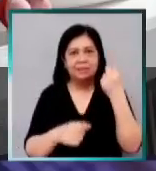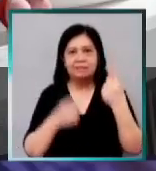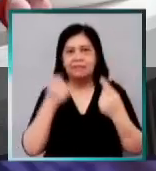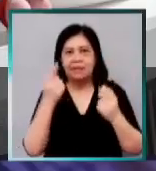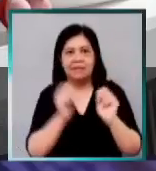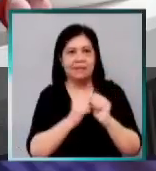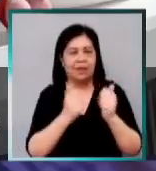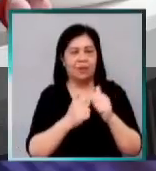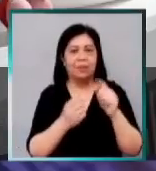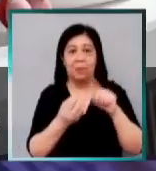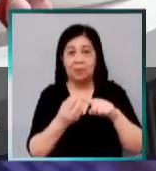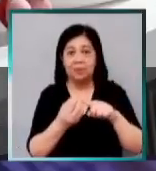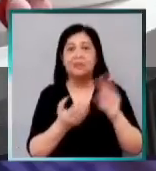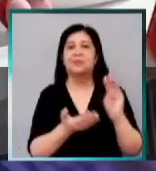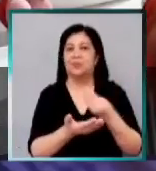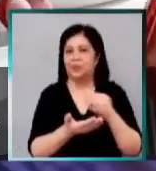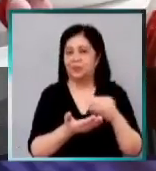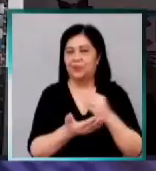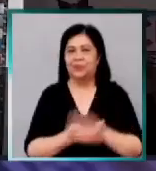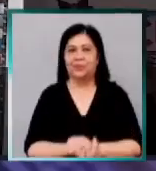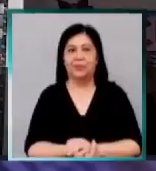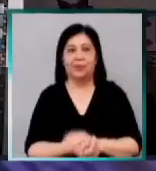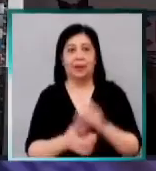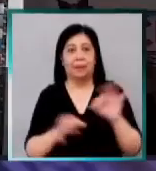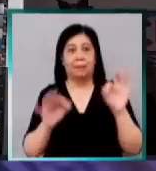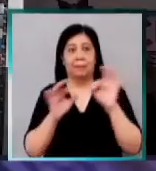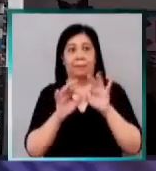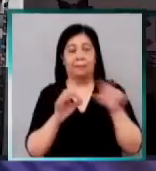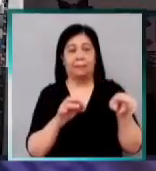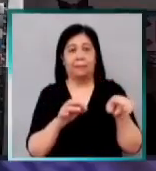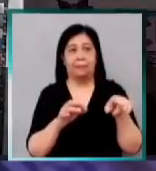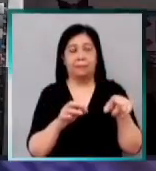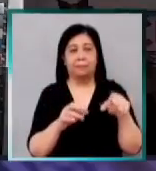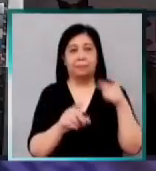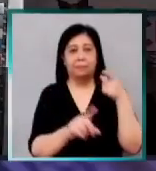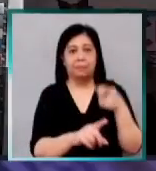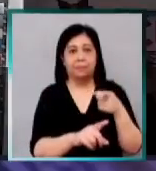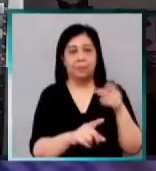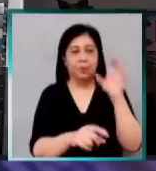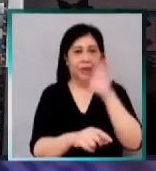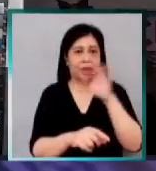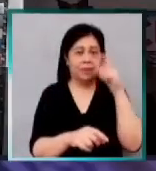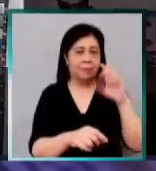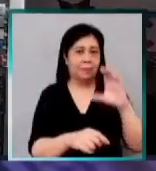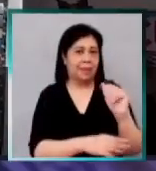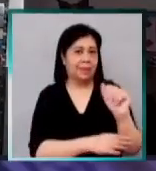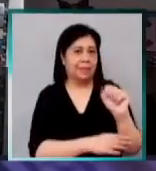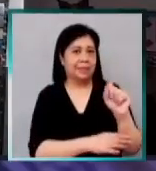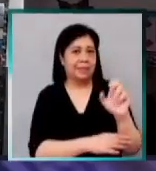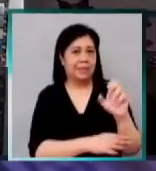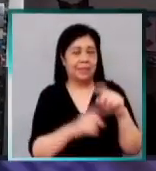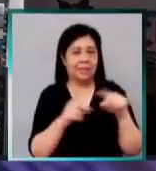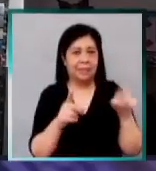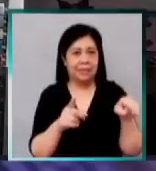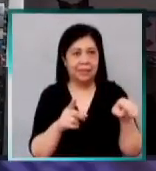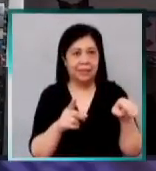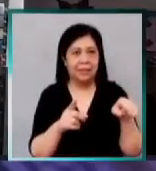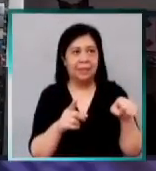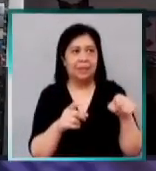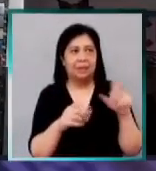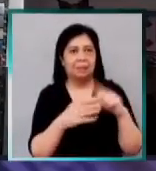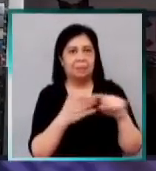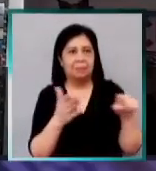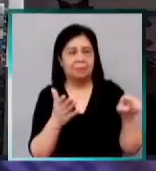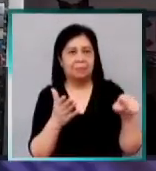musika. Yung isa sa main imperfection na mahahanap natin sa cassette tapes, yung tape hiss. Pero that's something that a lot